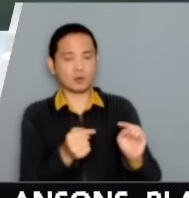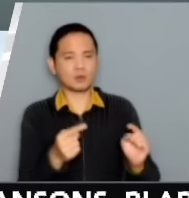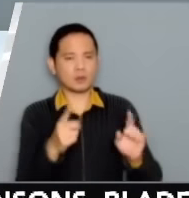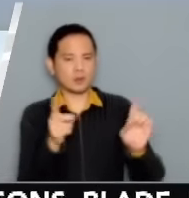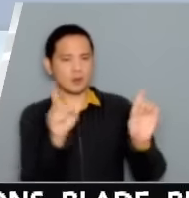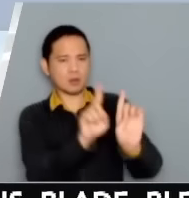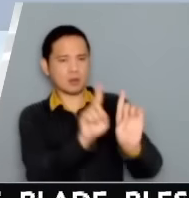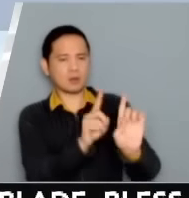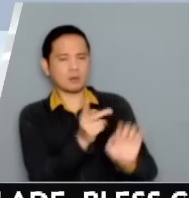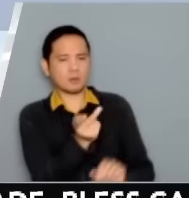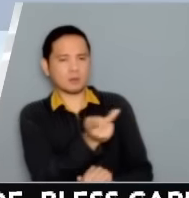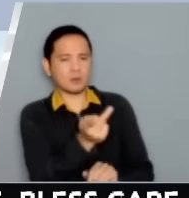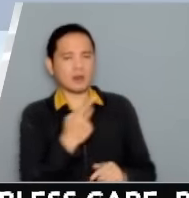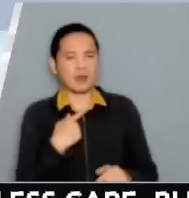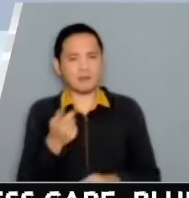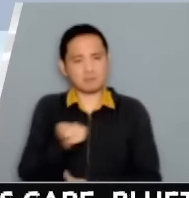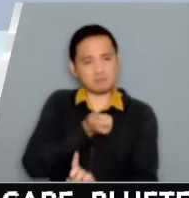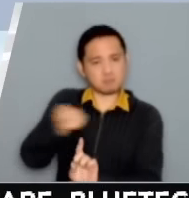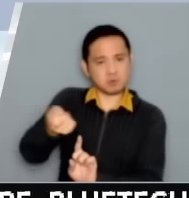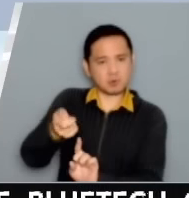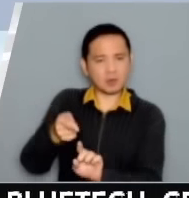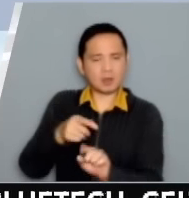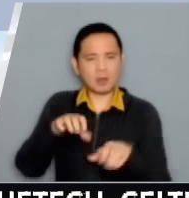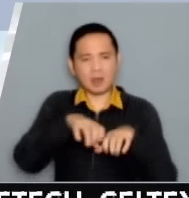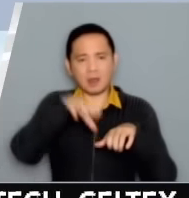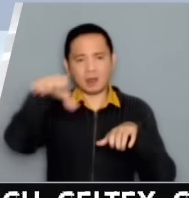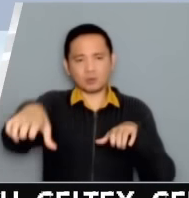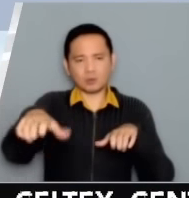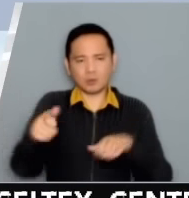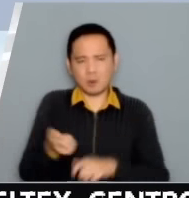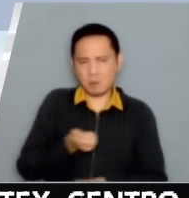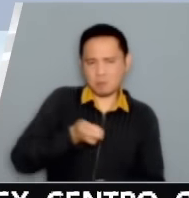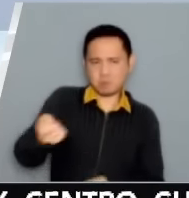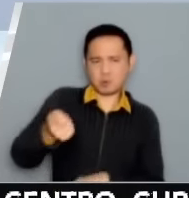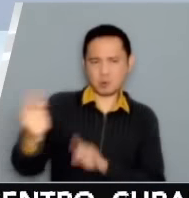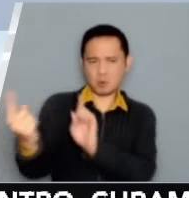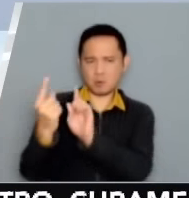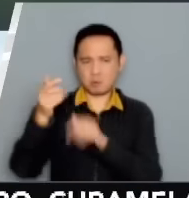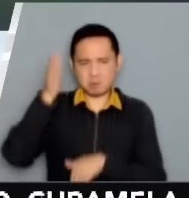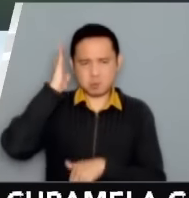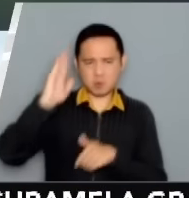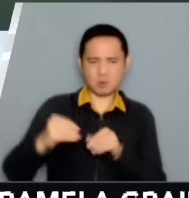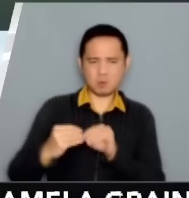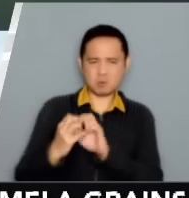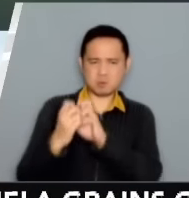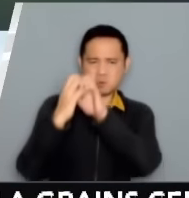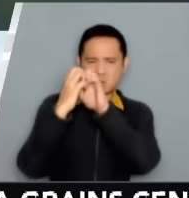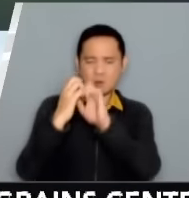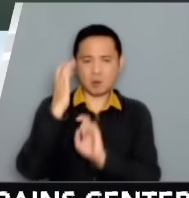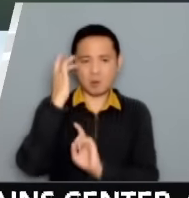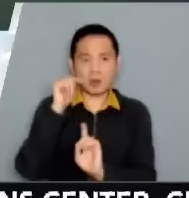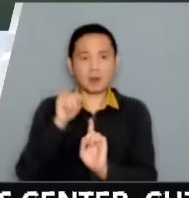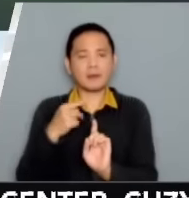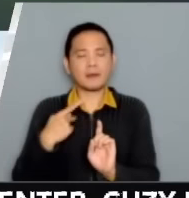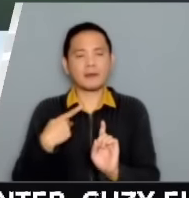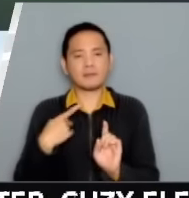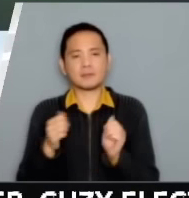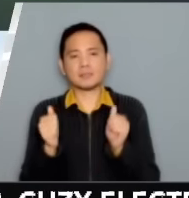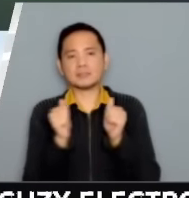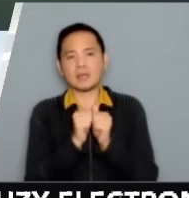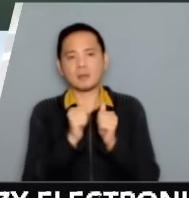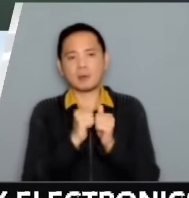kanilang kapitbahay. Ayon sa pulisya, nagkaroon ng pagtatalo sa pagitan ng kinakasama ng suspect at babaeng